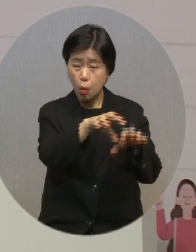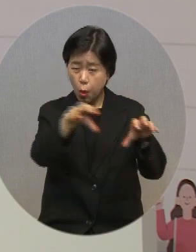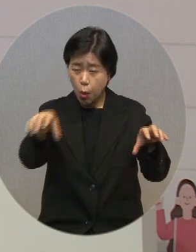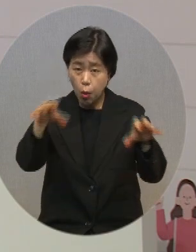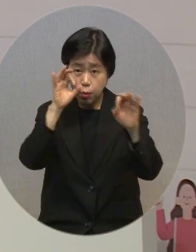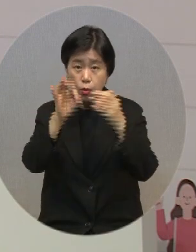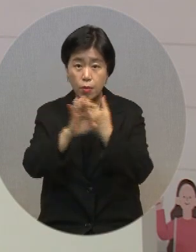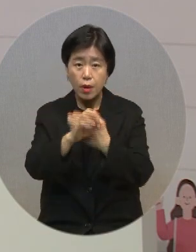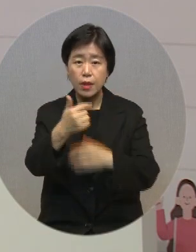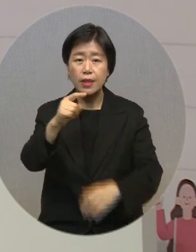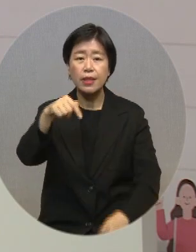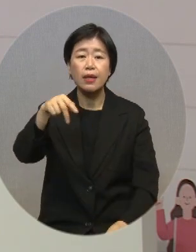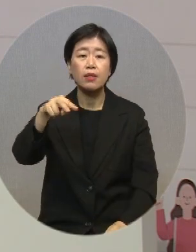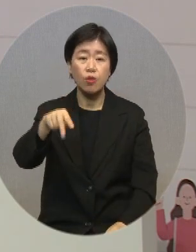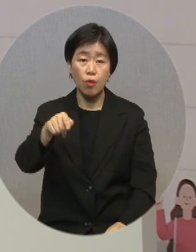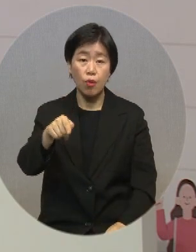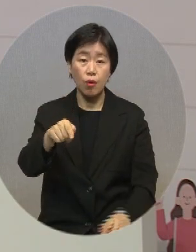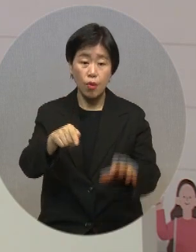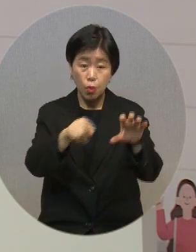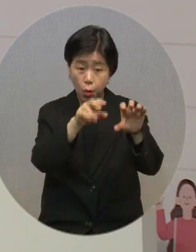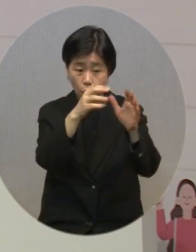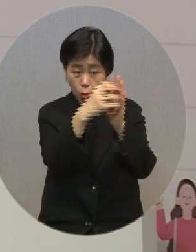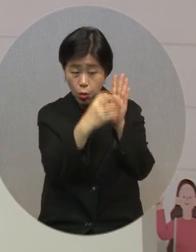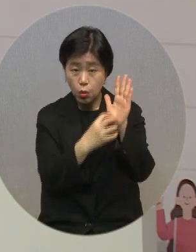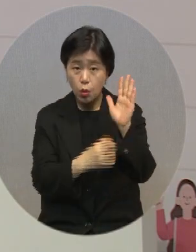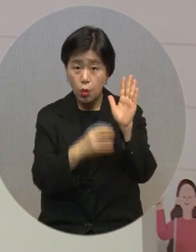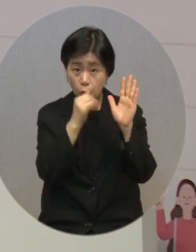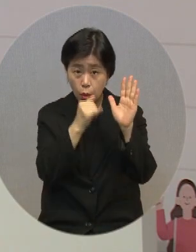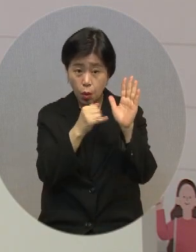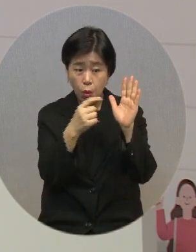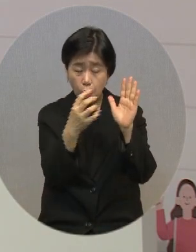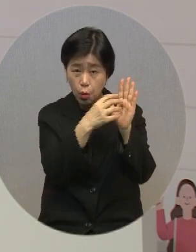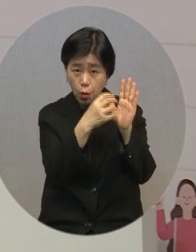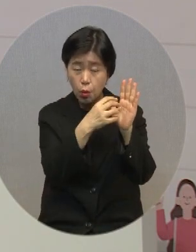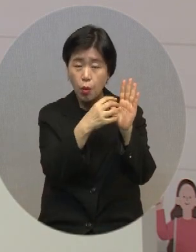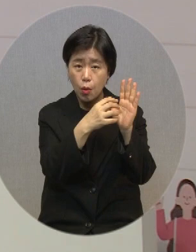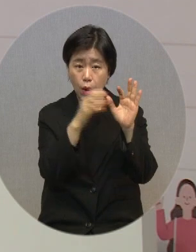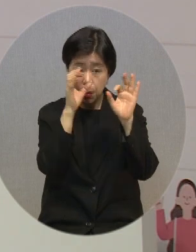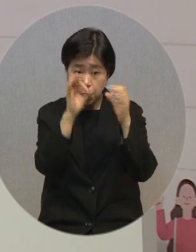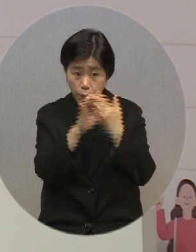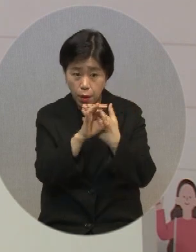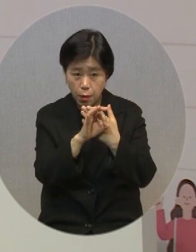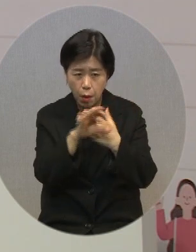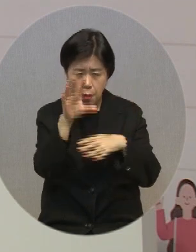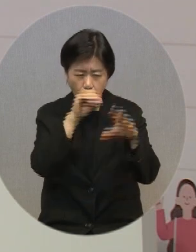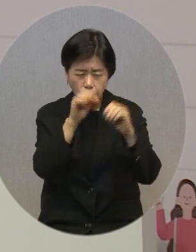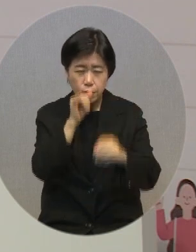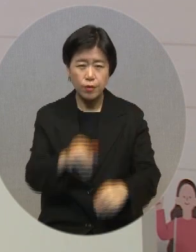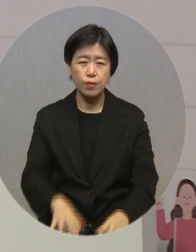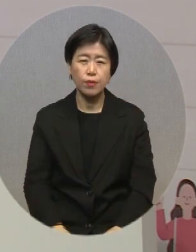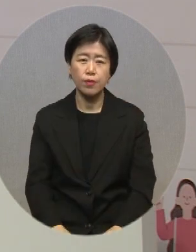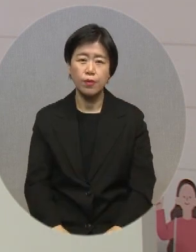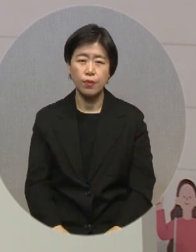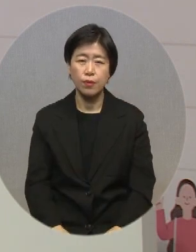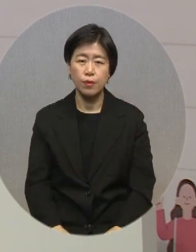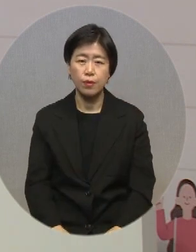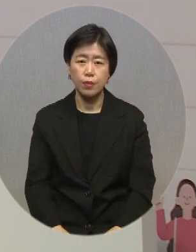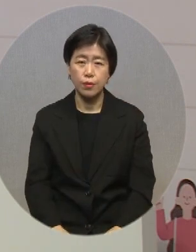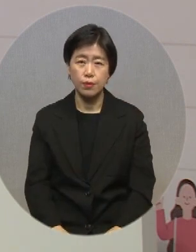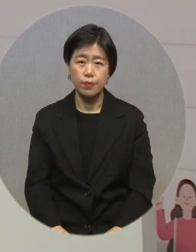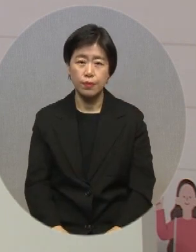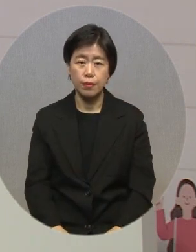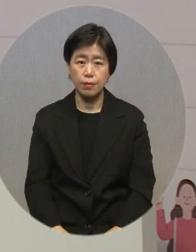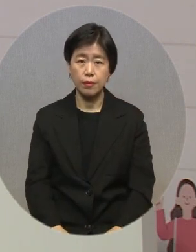보면 낙서라는 것이 이렇게 나와요. 그래서 네. 낙서 문화라는 게 있어. 네. 많은 사람들이 낙서를 보면 야 거기에